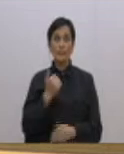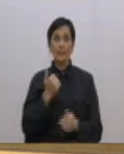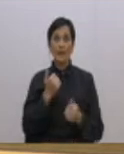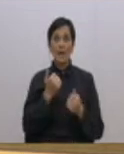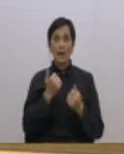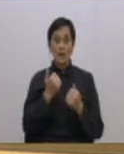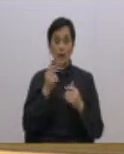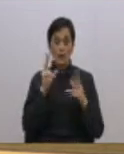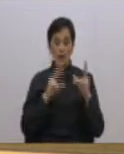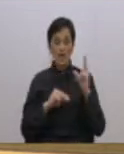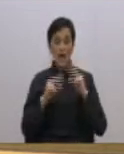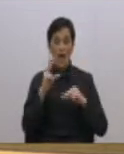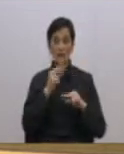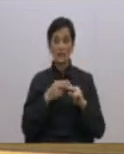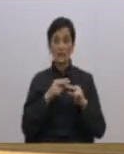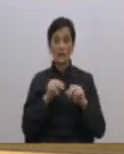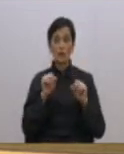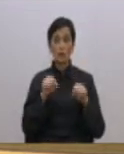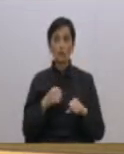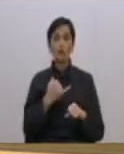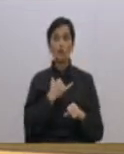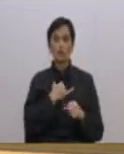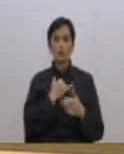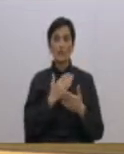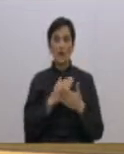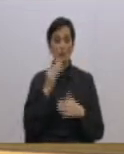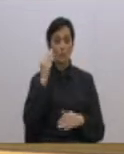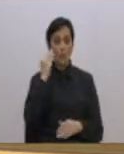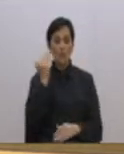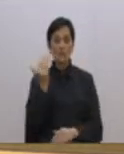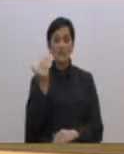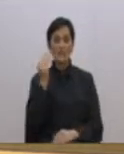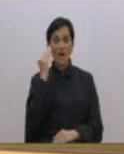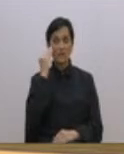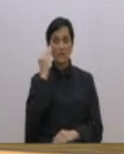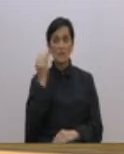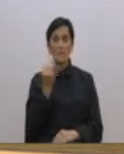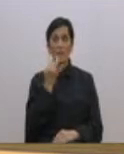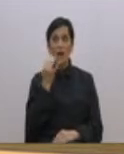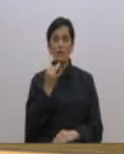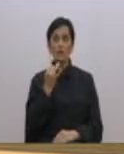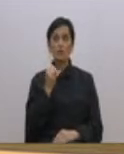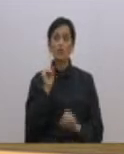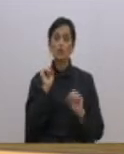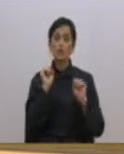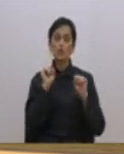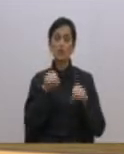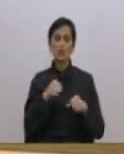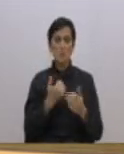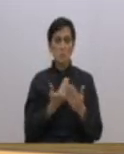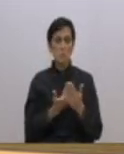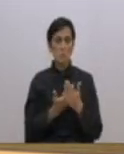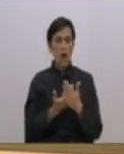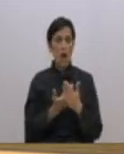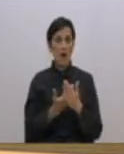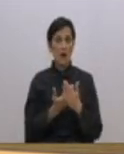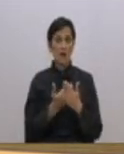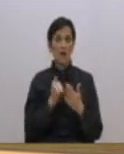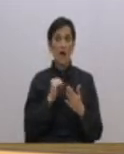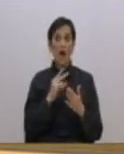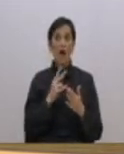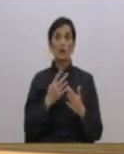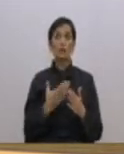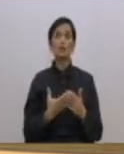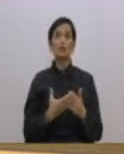გათვალისწინებულია ეს შესაძლებლობა. ამაზე გვაქვს მოსაზრება და თქვენი აზრი მაინტერესებს, რამდენად შეიძლება რომ მაგალითად, არ ვიცი, ანუ